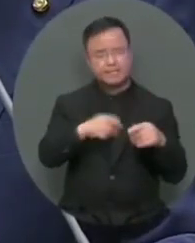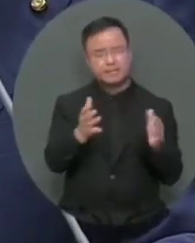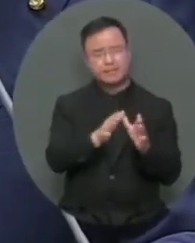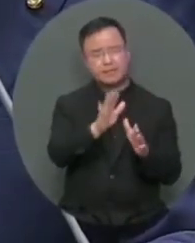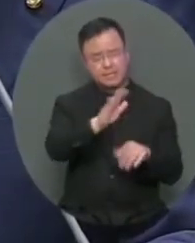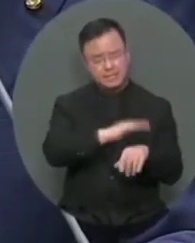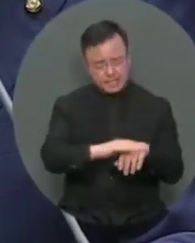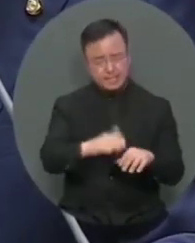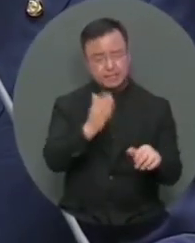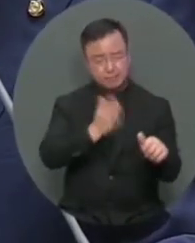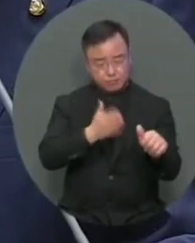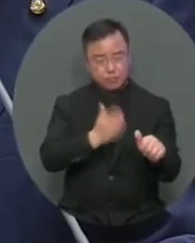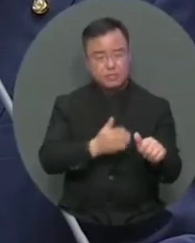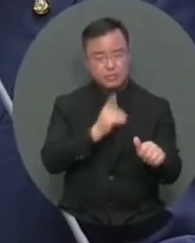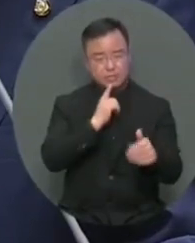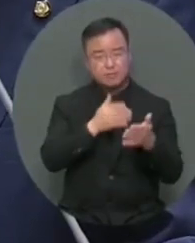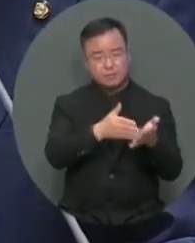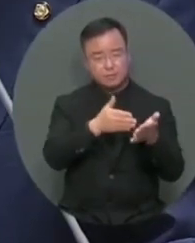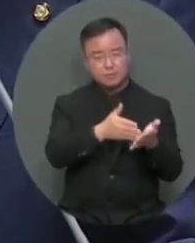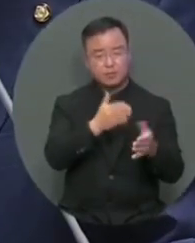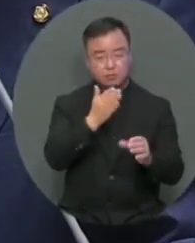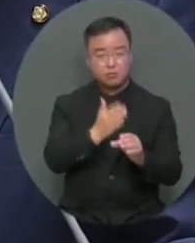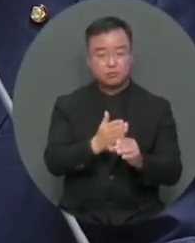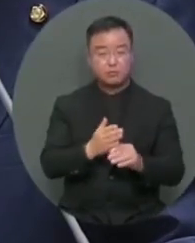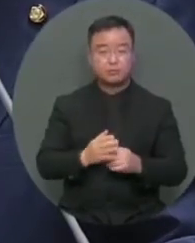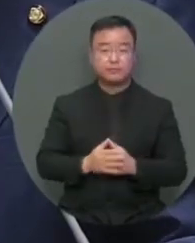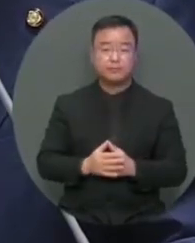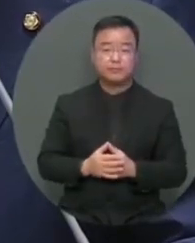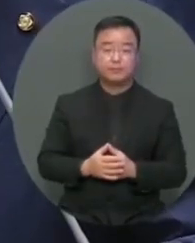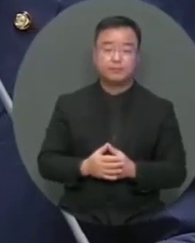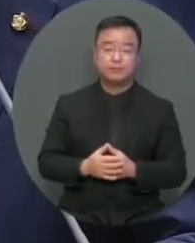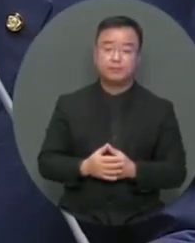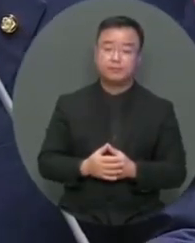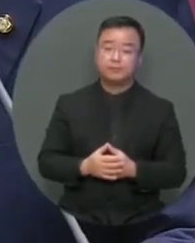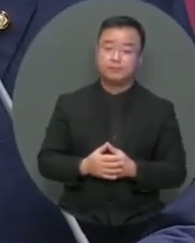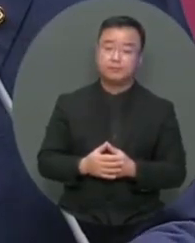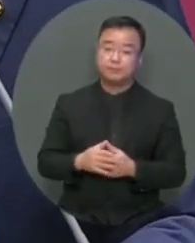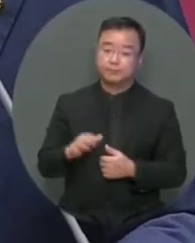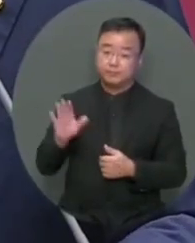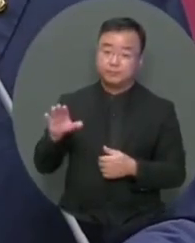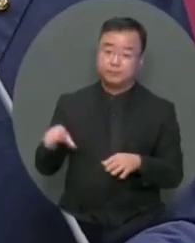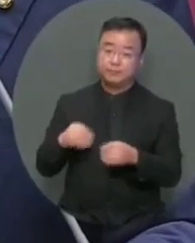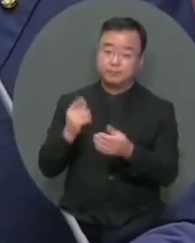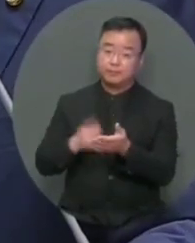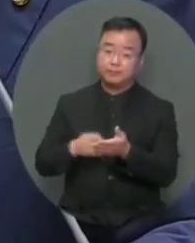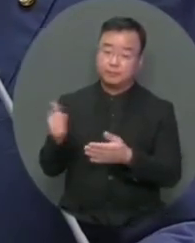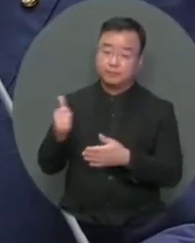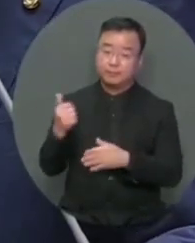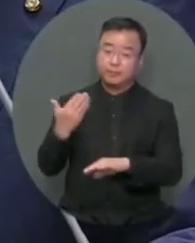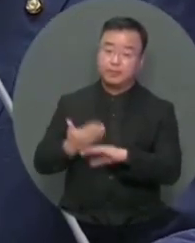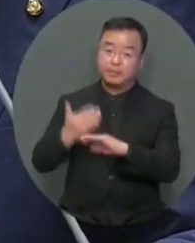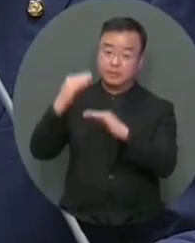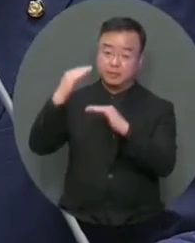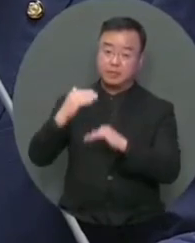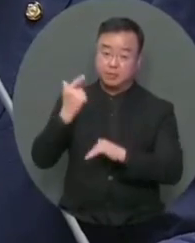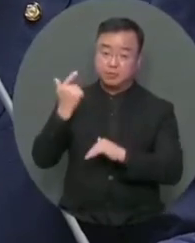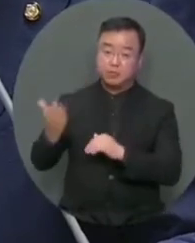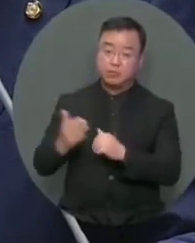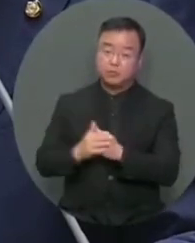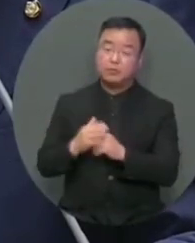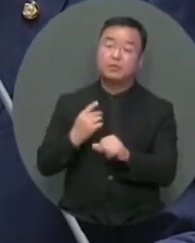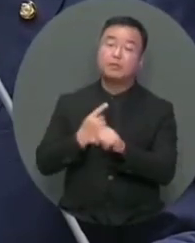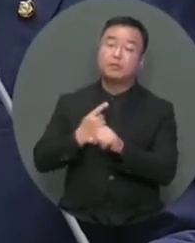잘해 주시기를 기대하고 있는 겁니다. 예, 총리님 다른 거 좀 묻겠습니다.